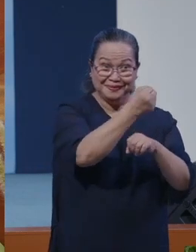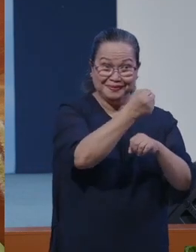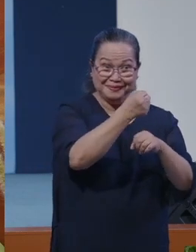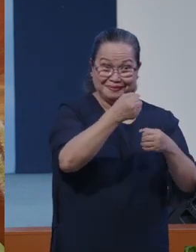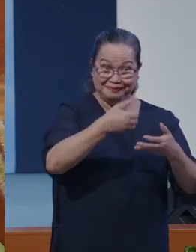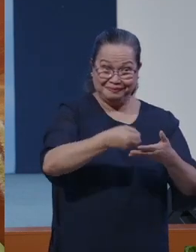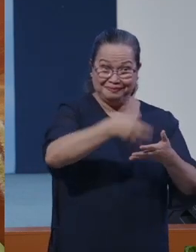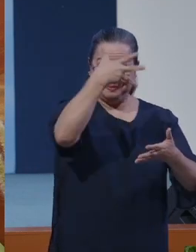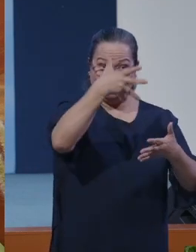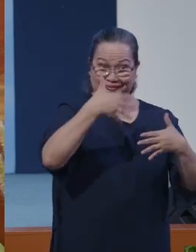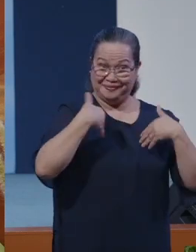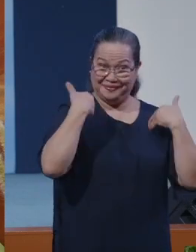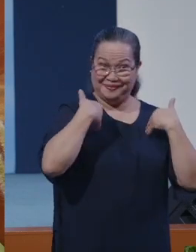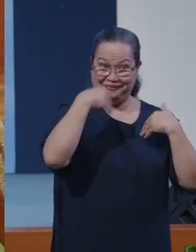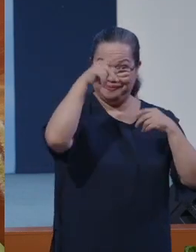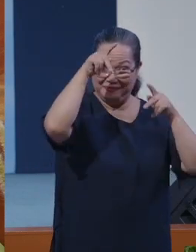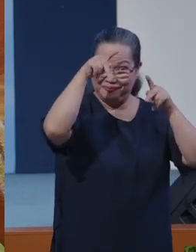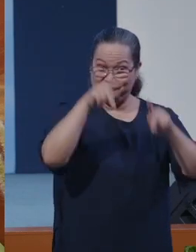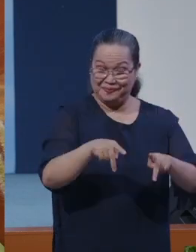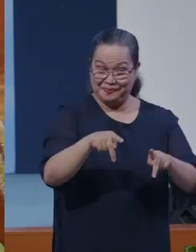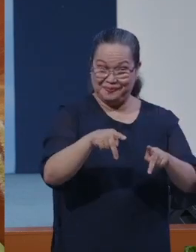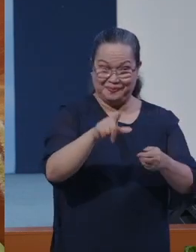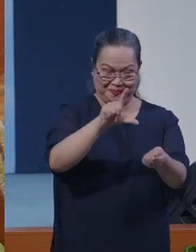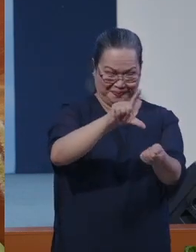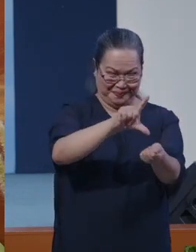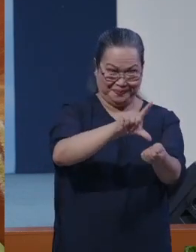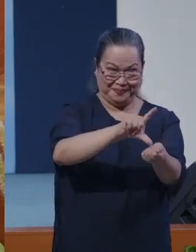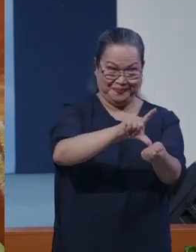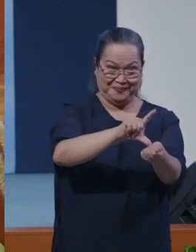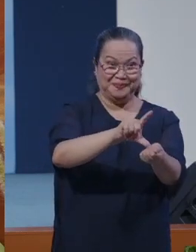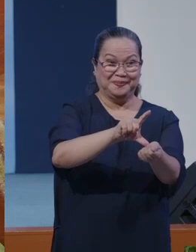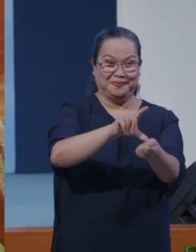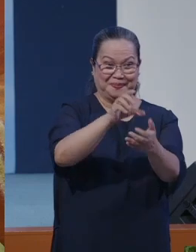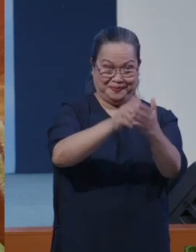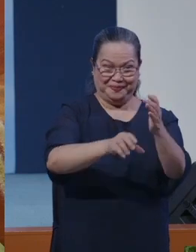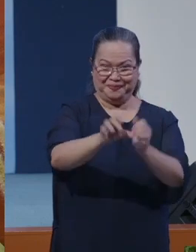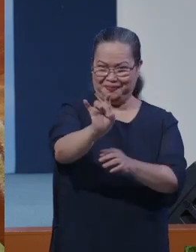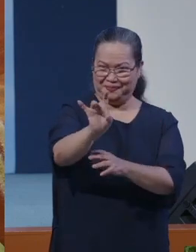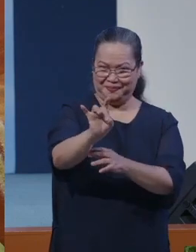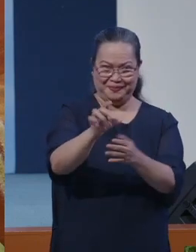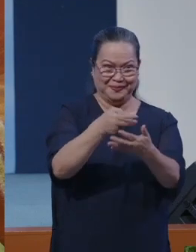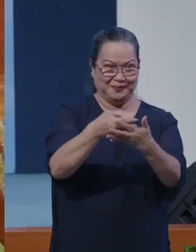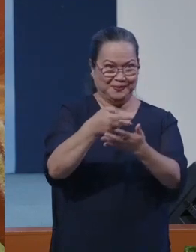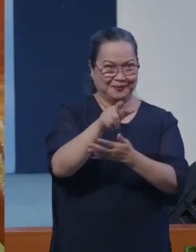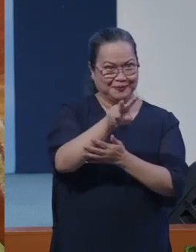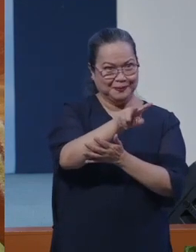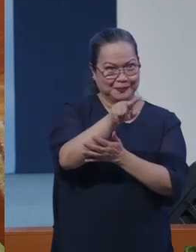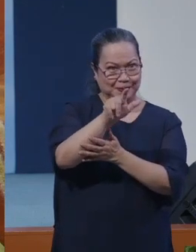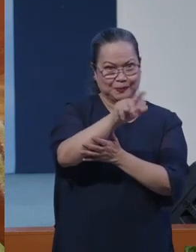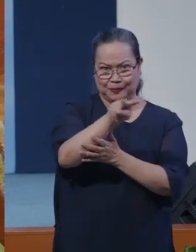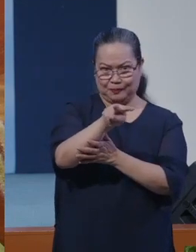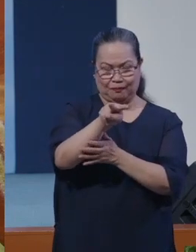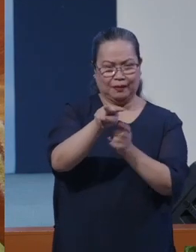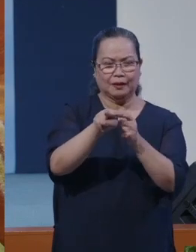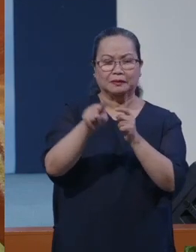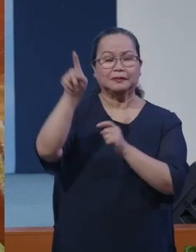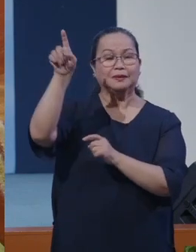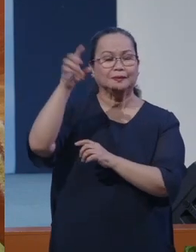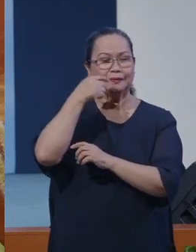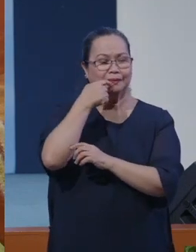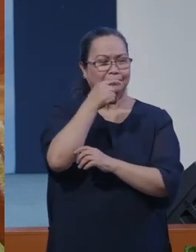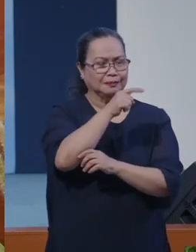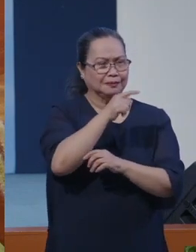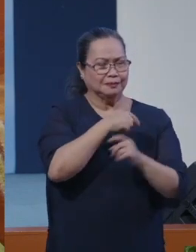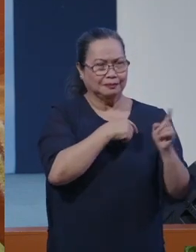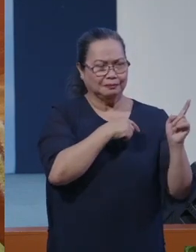ruler. No? Sa Luke chapter 18, 22, ang wika ng Panginoon sa kanya, kasi